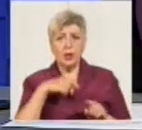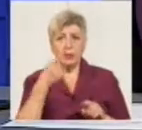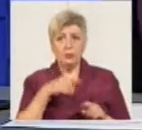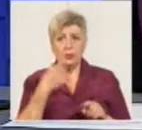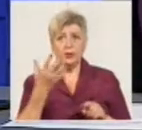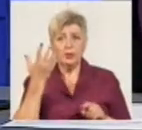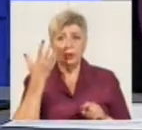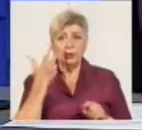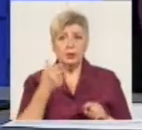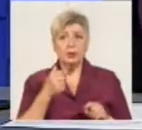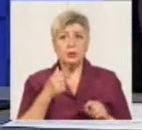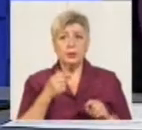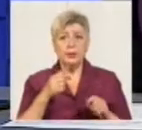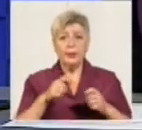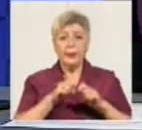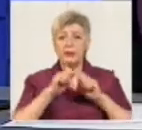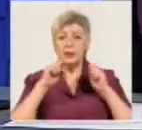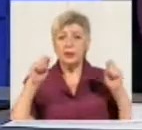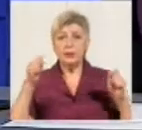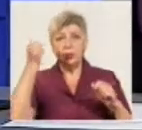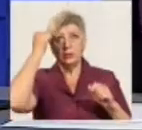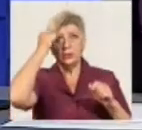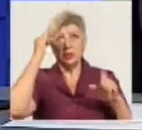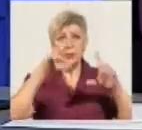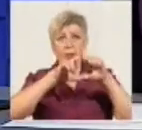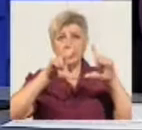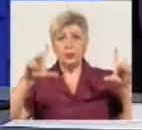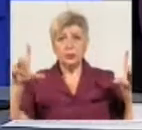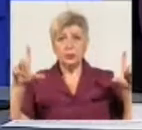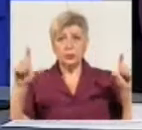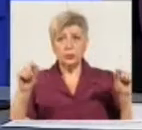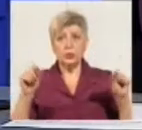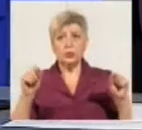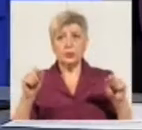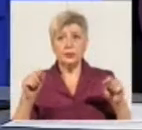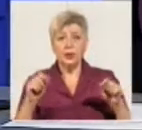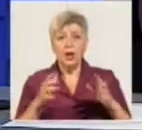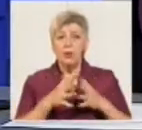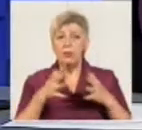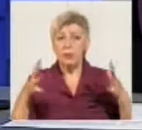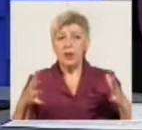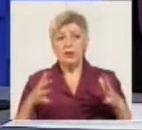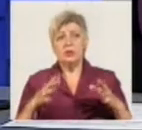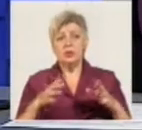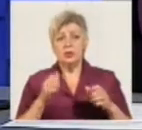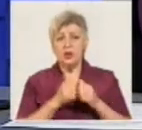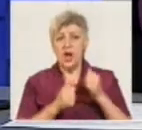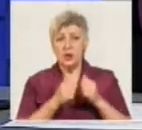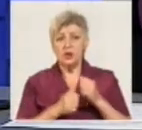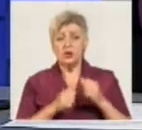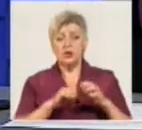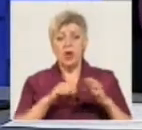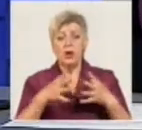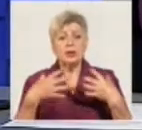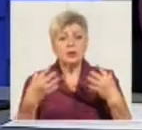і дошки, до речі, в більшості своїй ставлять родини за власний кошт. Тобто вони замість того,